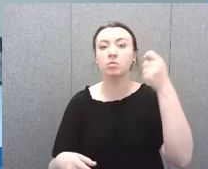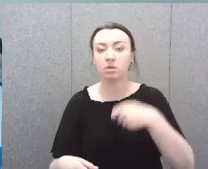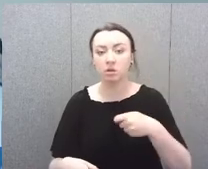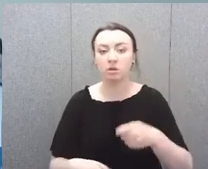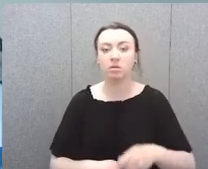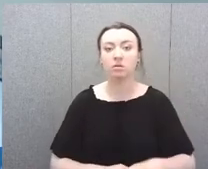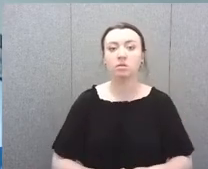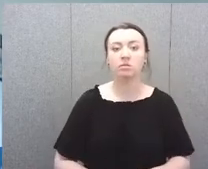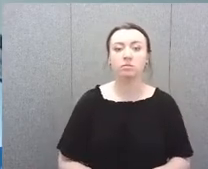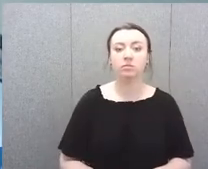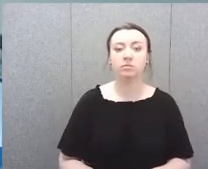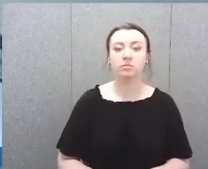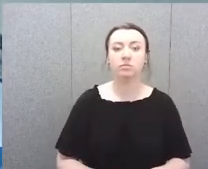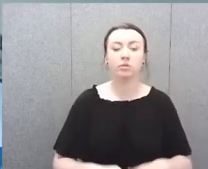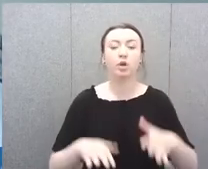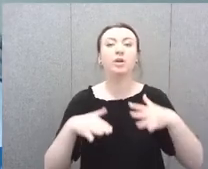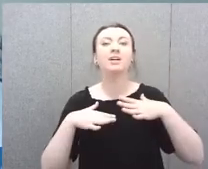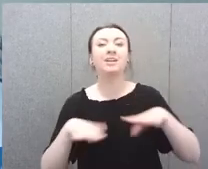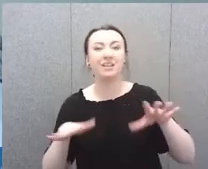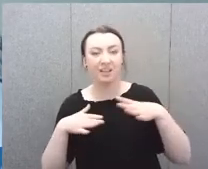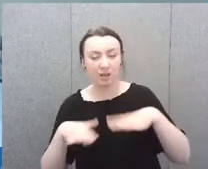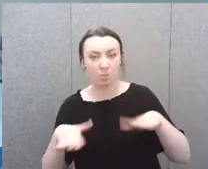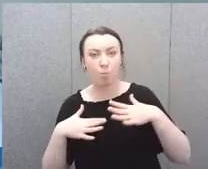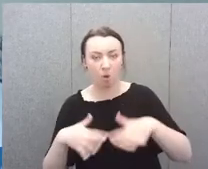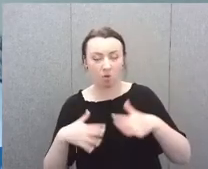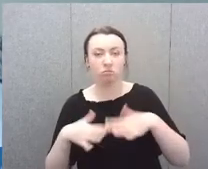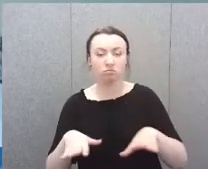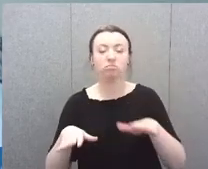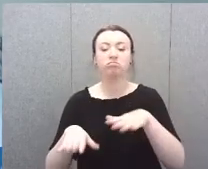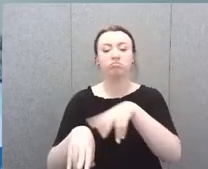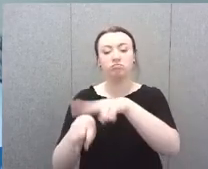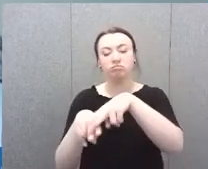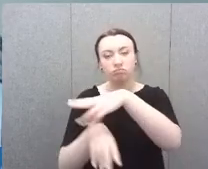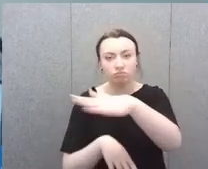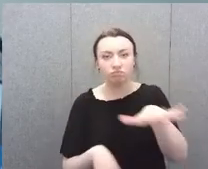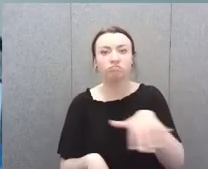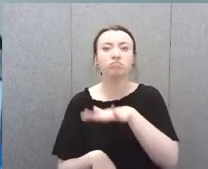оккупация территории Крыма и части